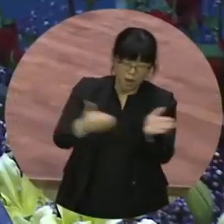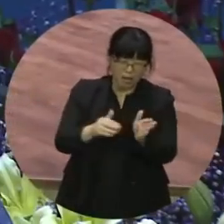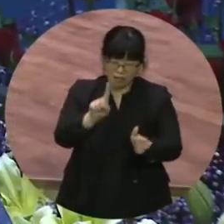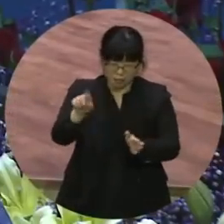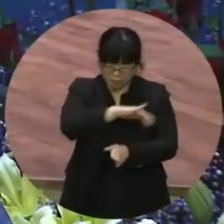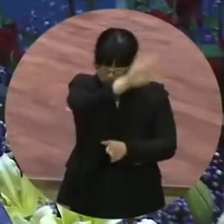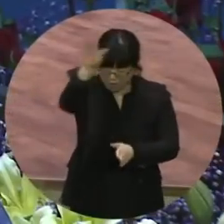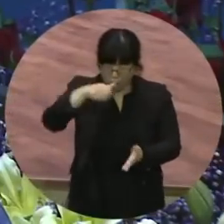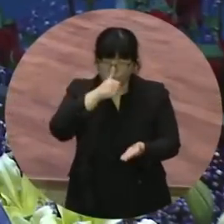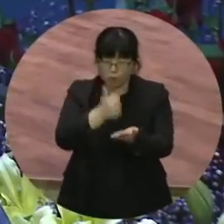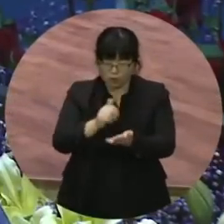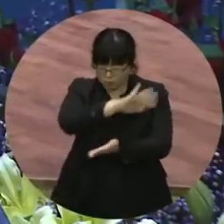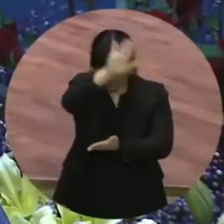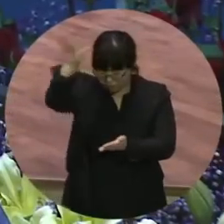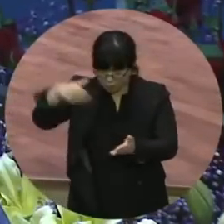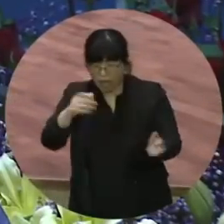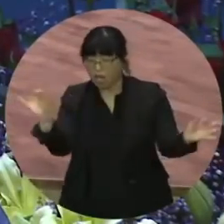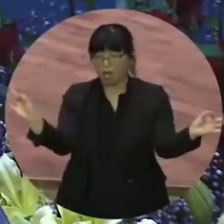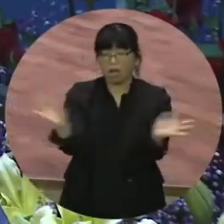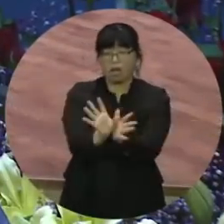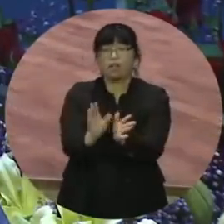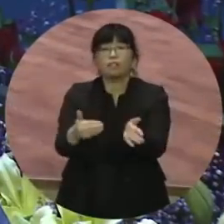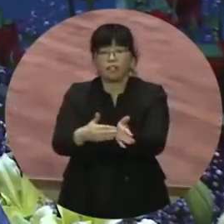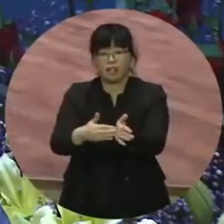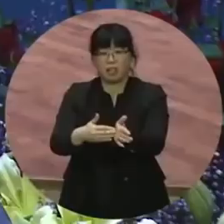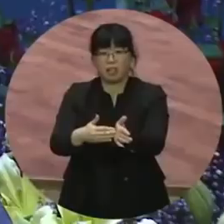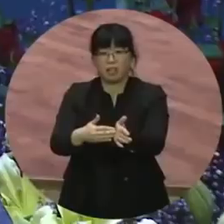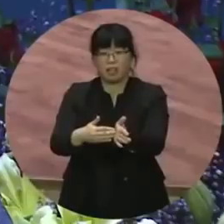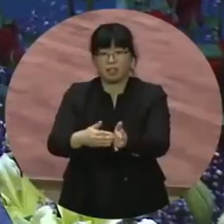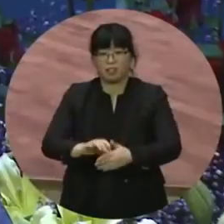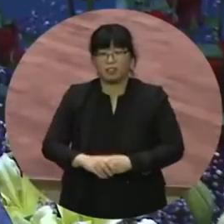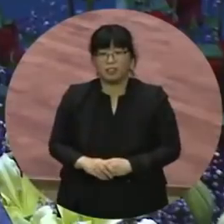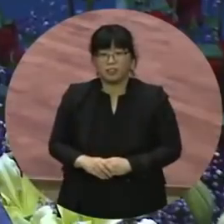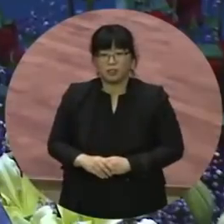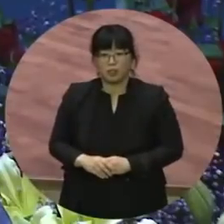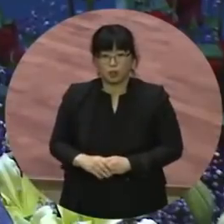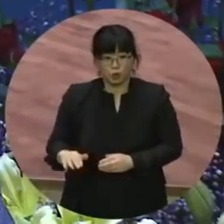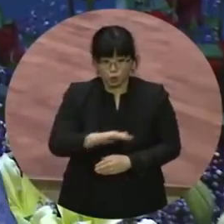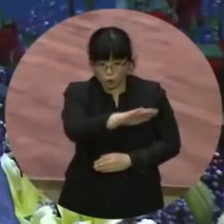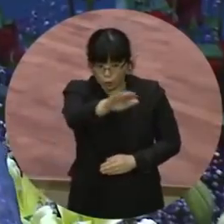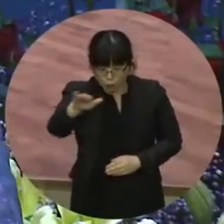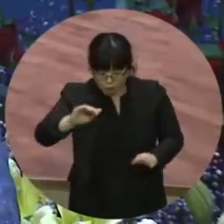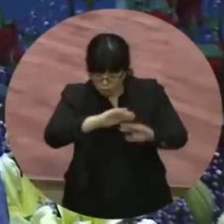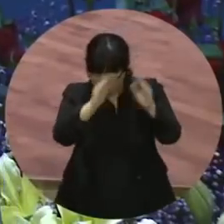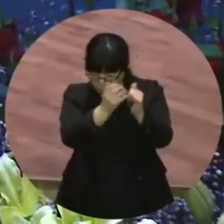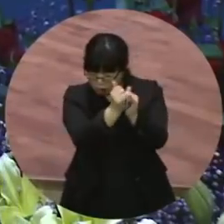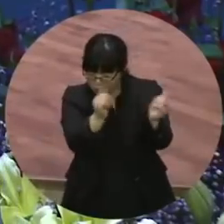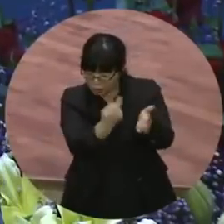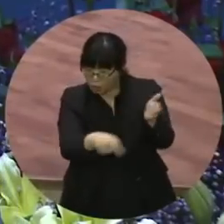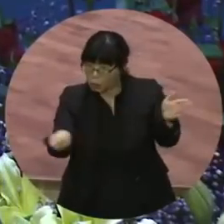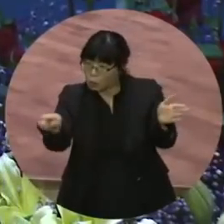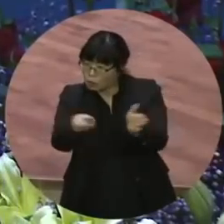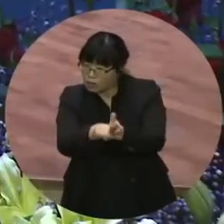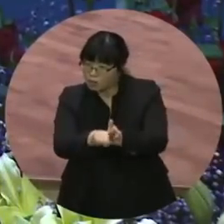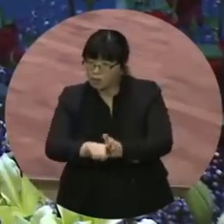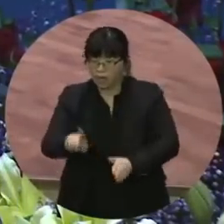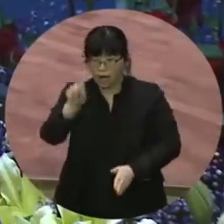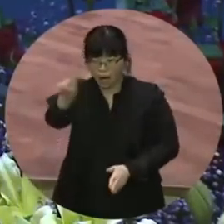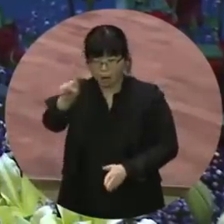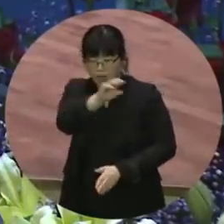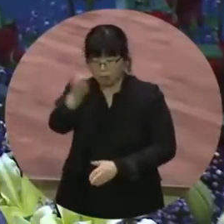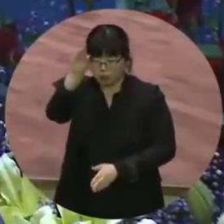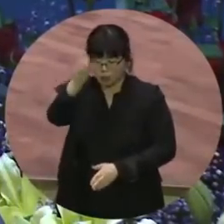그리스도께서 속죄물이 되어 주셨으므로 만민을 위해서 이제는 우리는 단번에 우리 인생의 모든